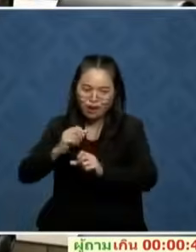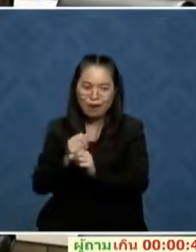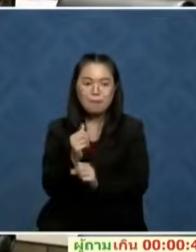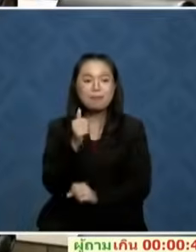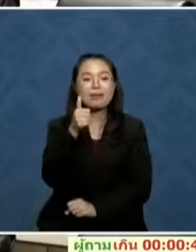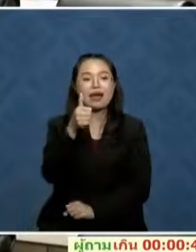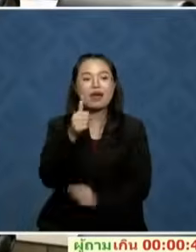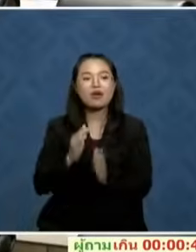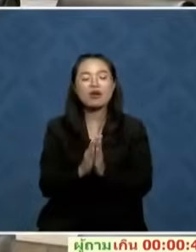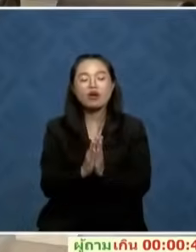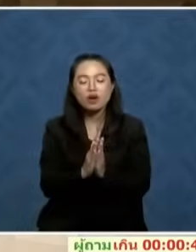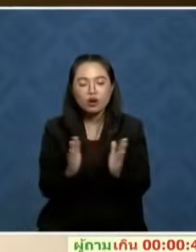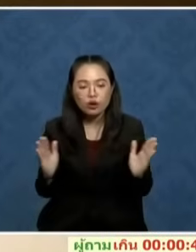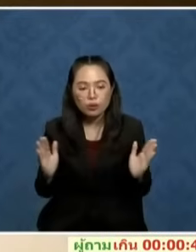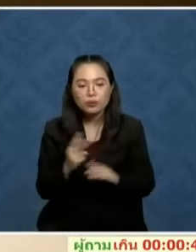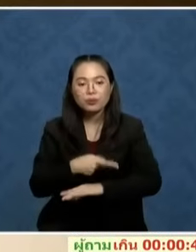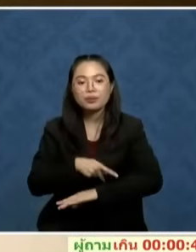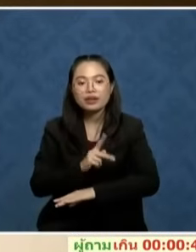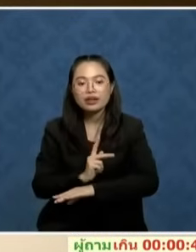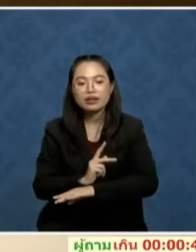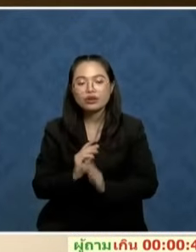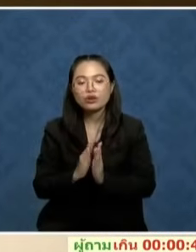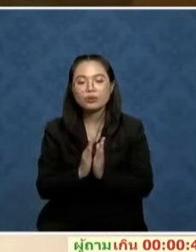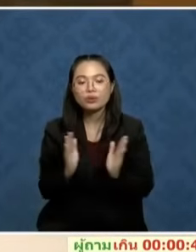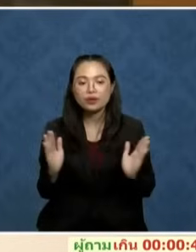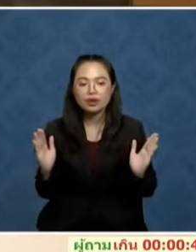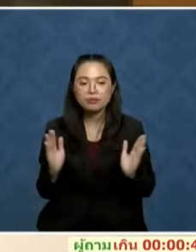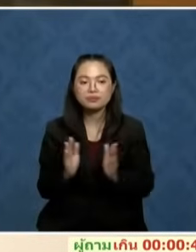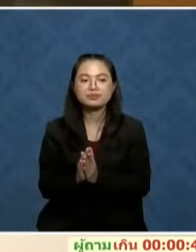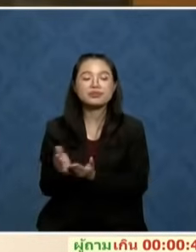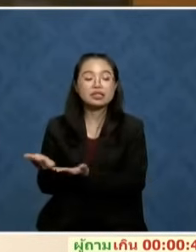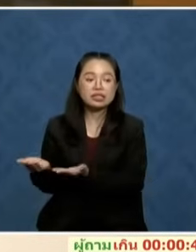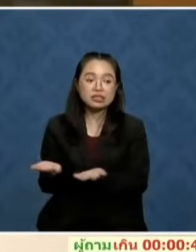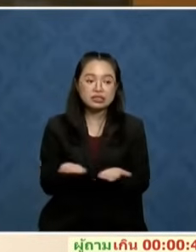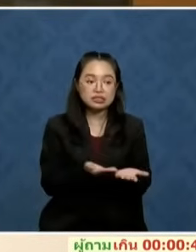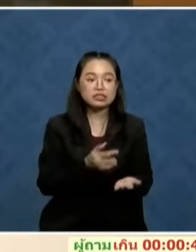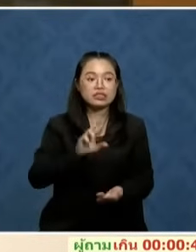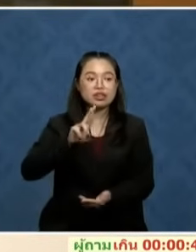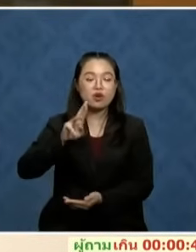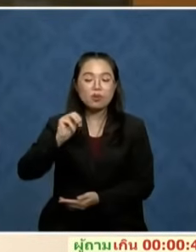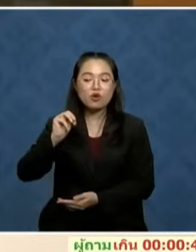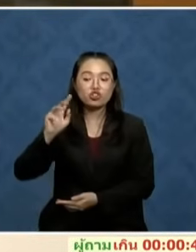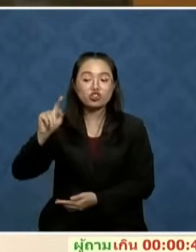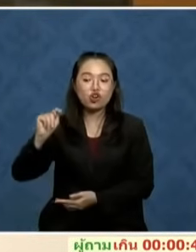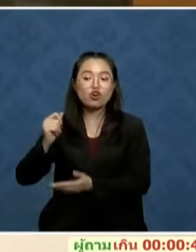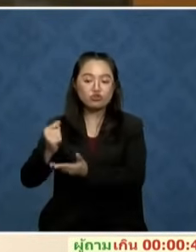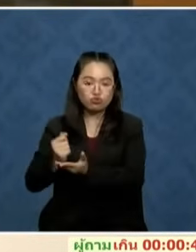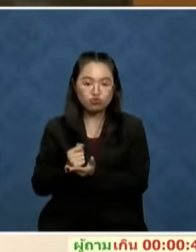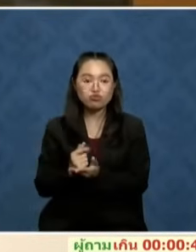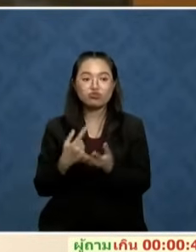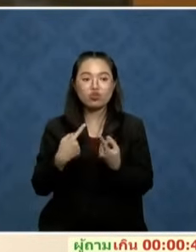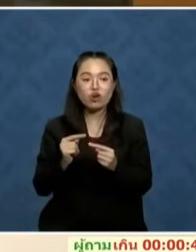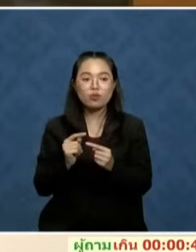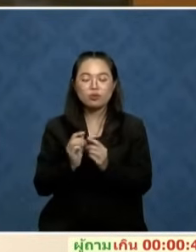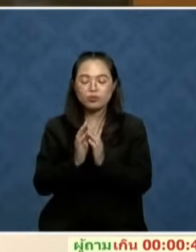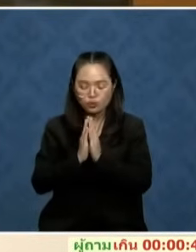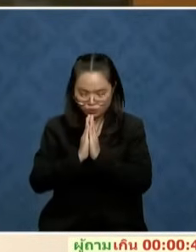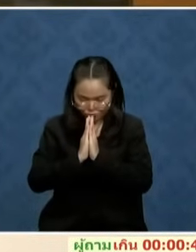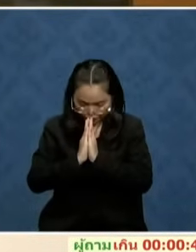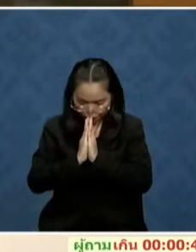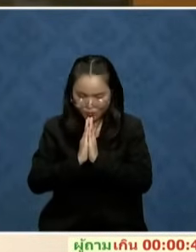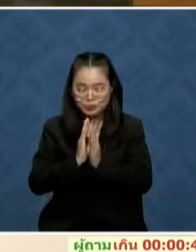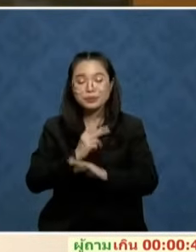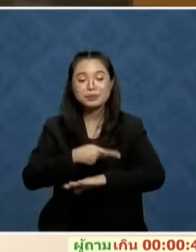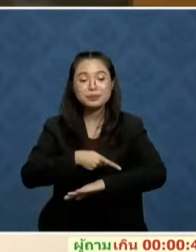เชิญท่านดีว่าการกระทรวงต่างประเทศครับ ครับผมกราบเรียนท่านประธานสภาผู้แทนราษฎรที่เคารพผมมา